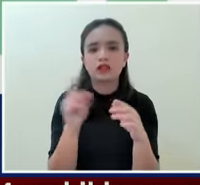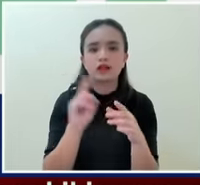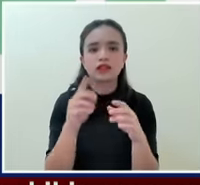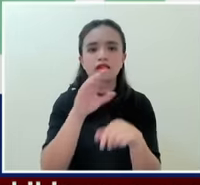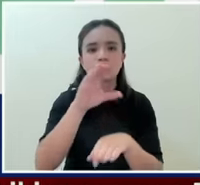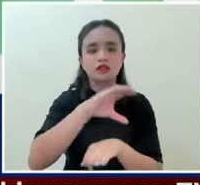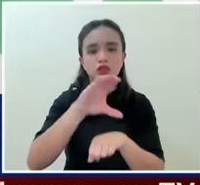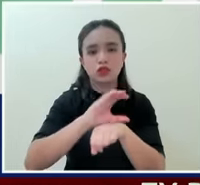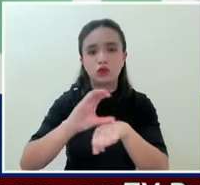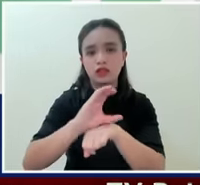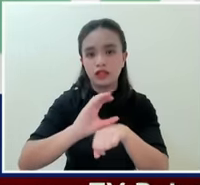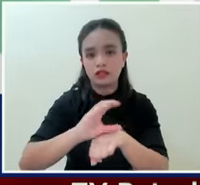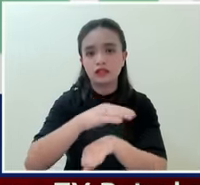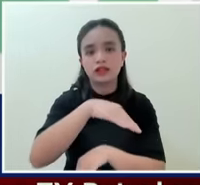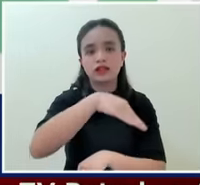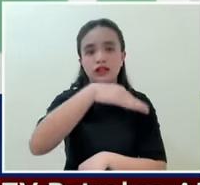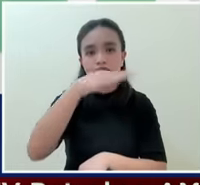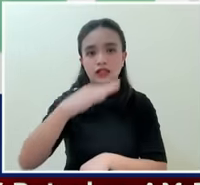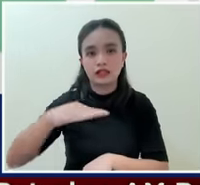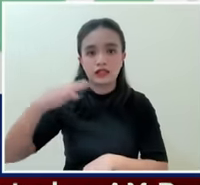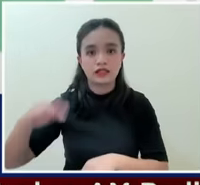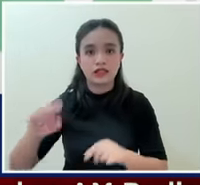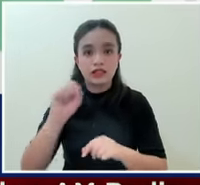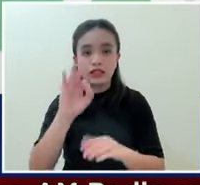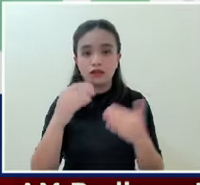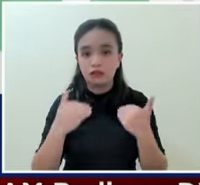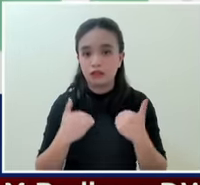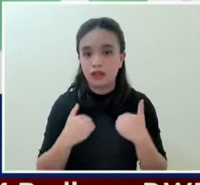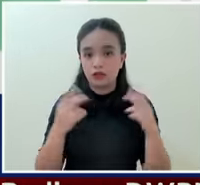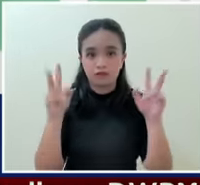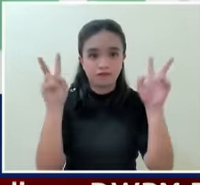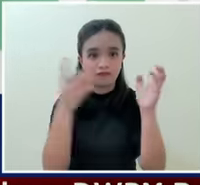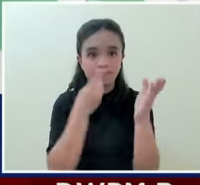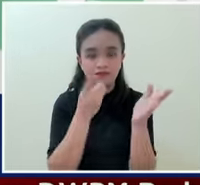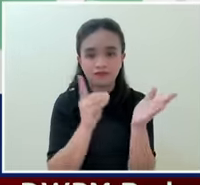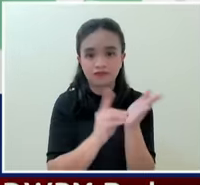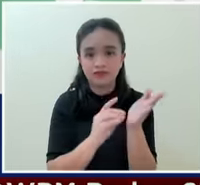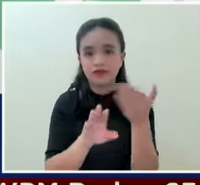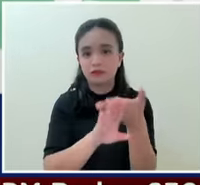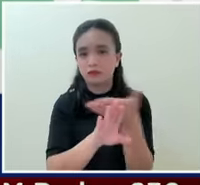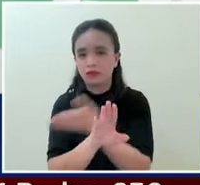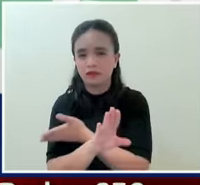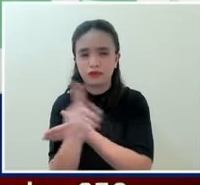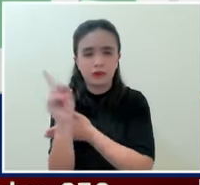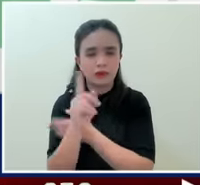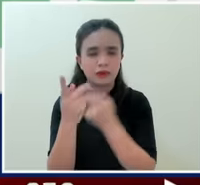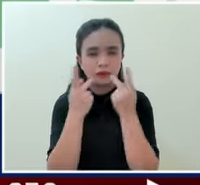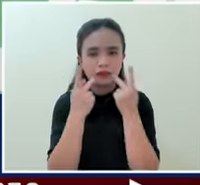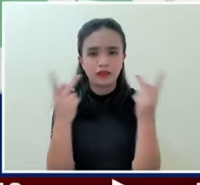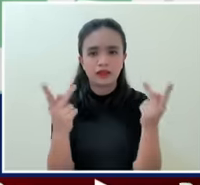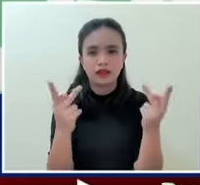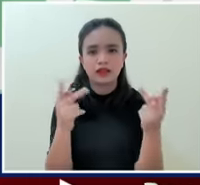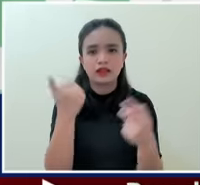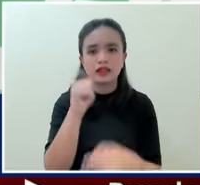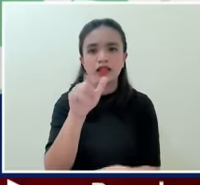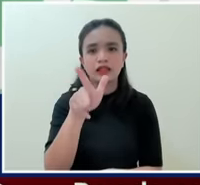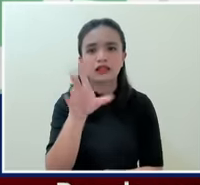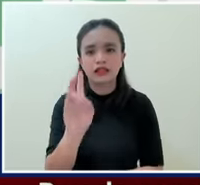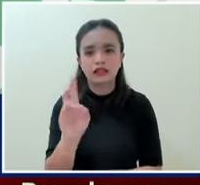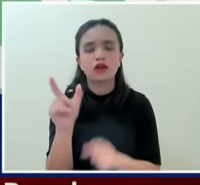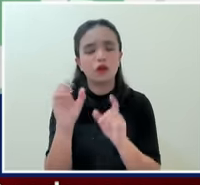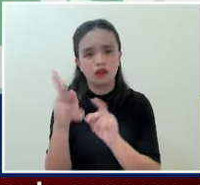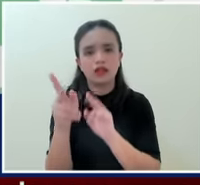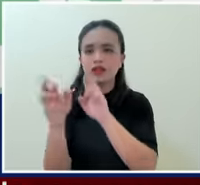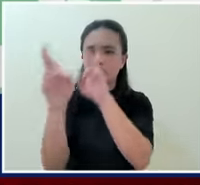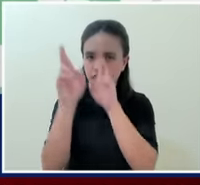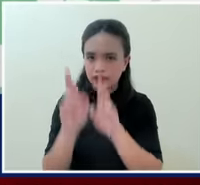ng DNR kung may titulo ang lupa sa paligid ng Chocolate Hills bago pa man ang Proclamation 1037, gagalangin ang